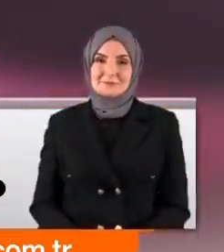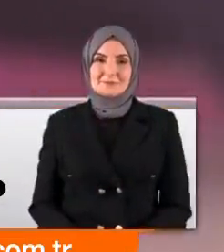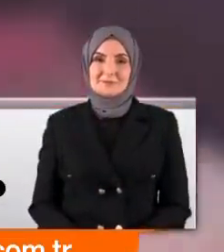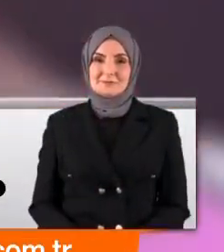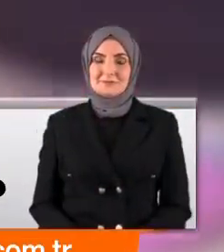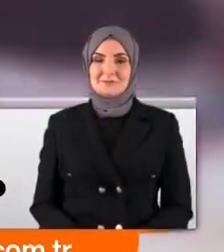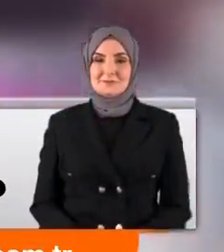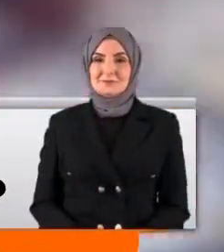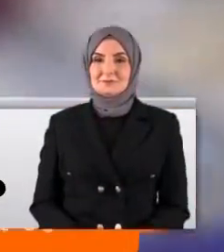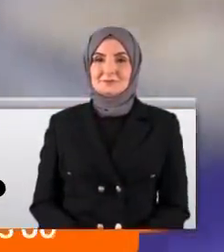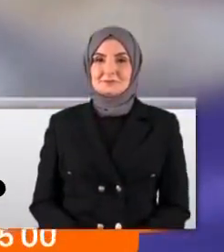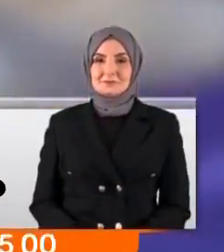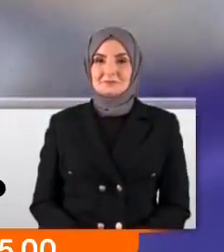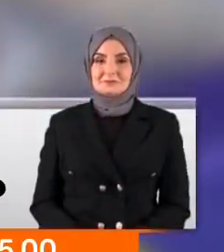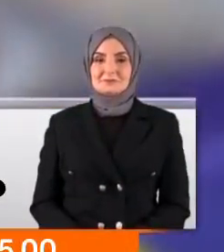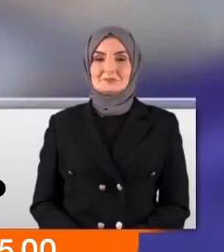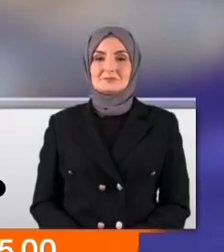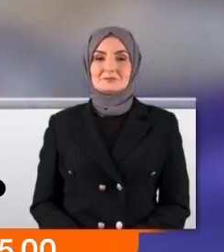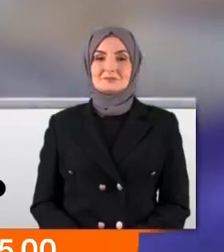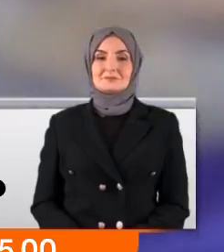Ya İbo sen niye çok sersin ya? Gül bir